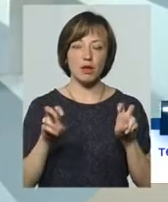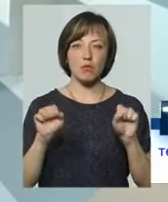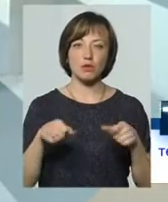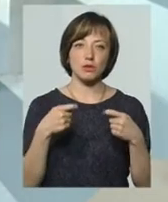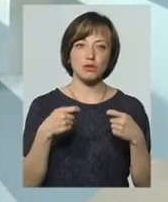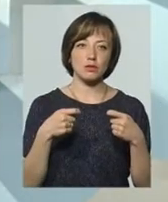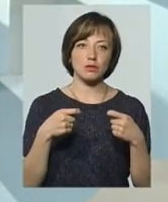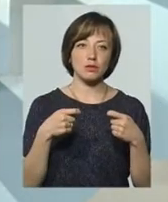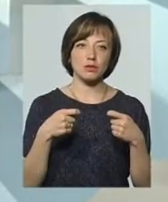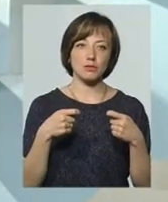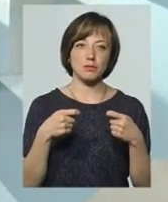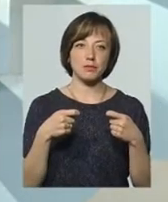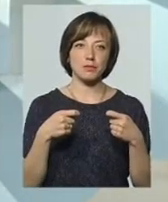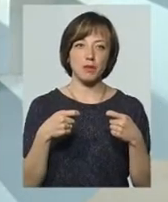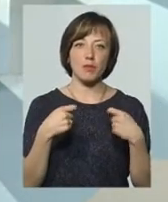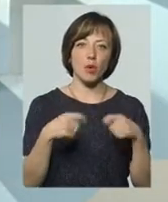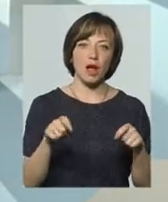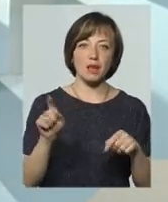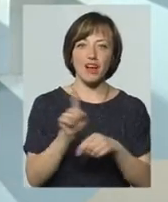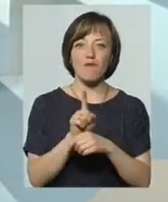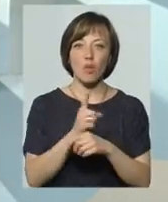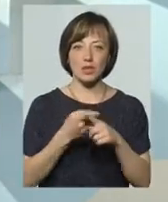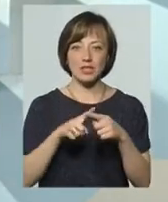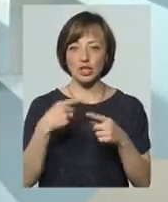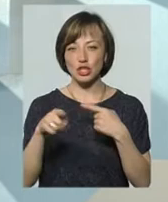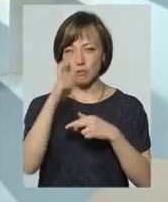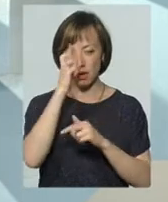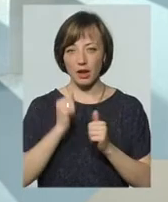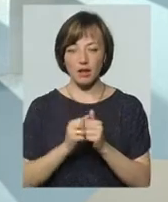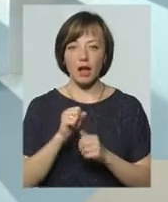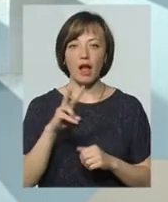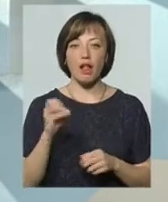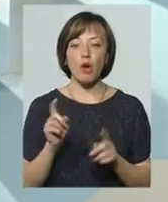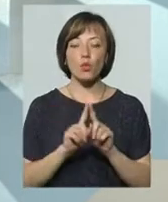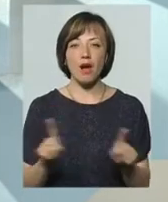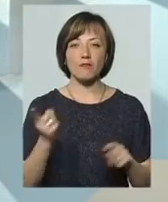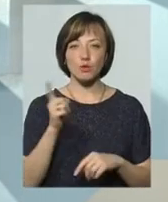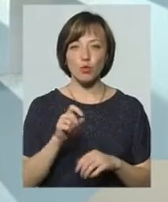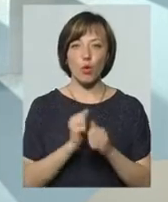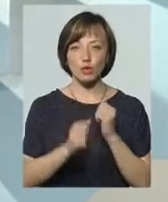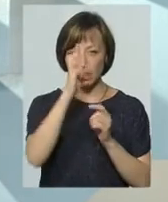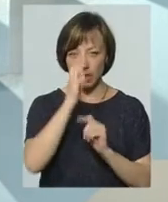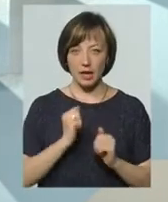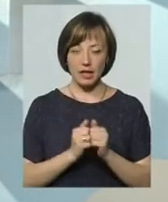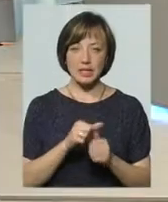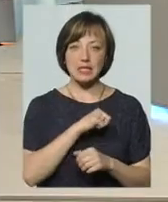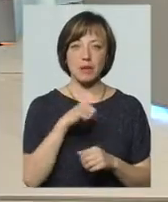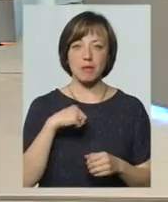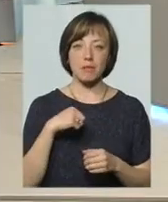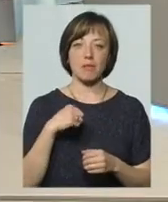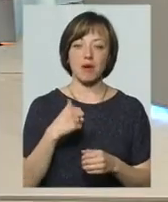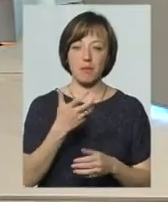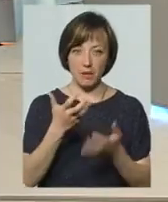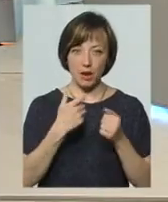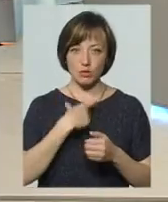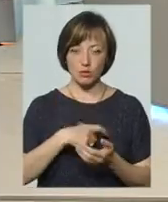продати, да, там, ці квоти іншим країнам. Але унікальність в тому, що кожна країна на себе бере сама зобов'язання,